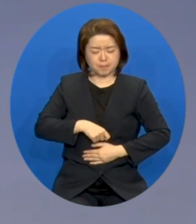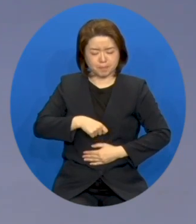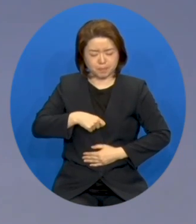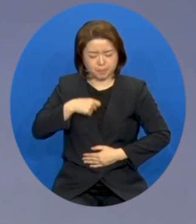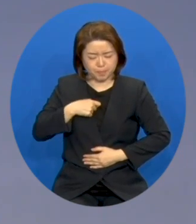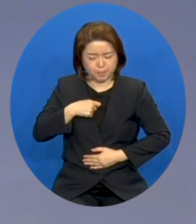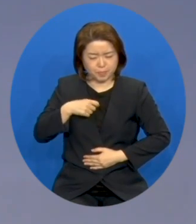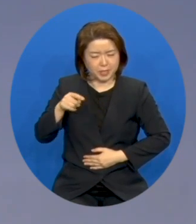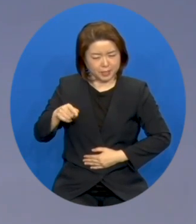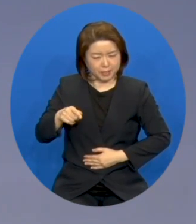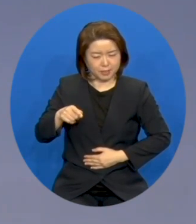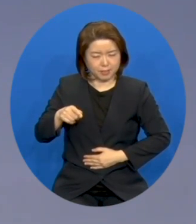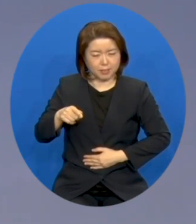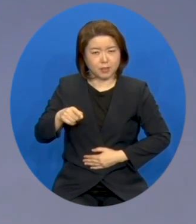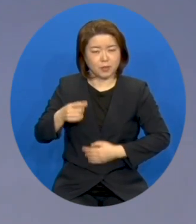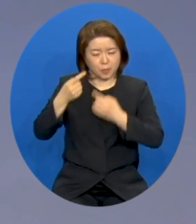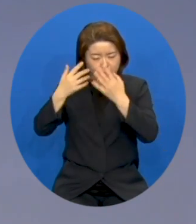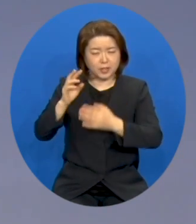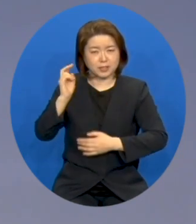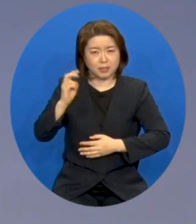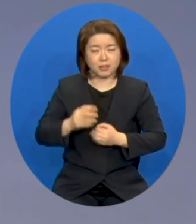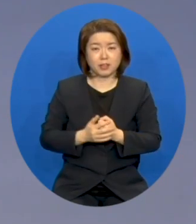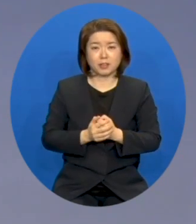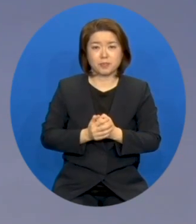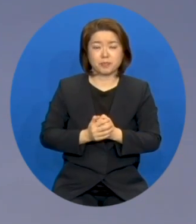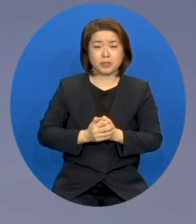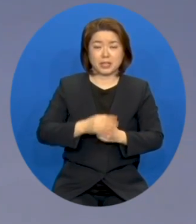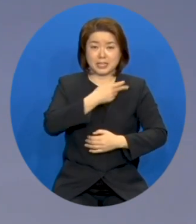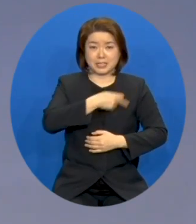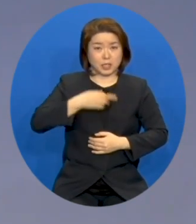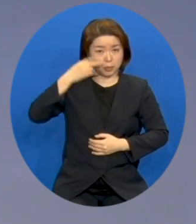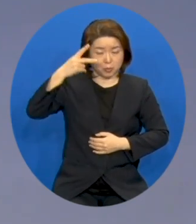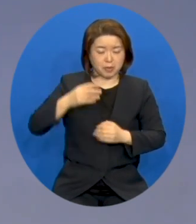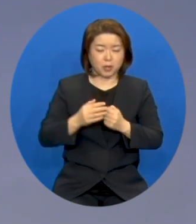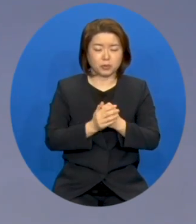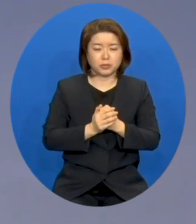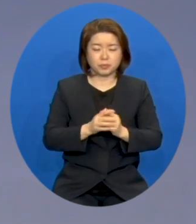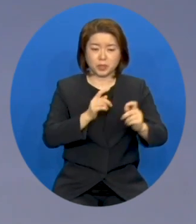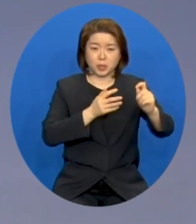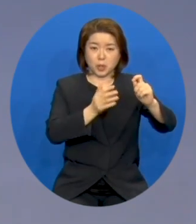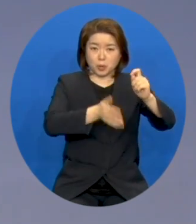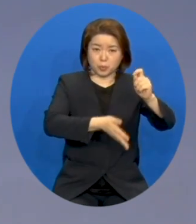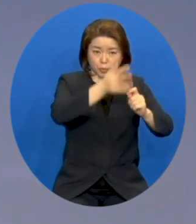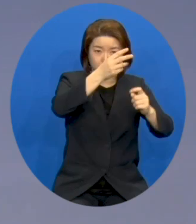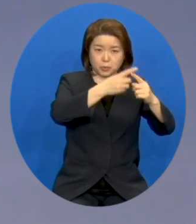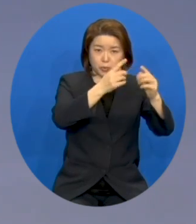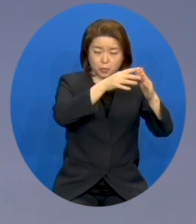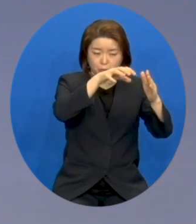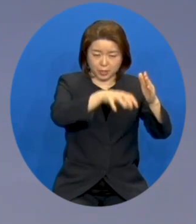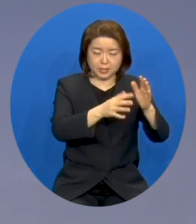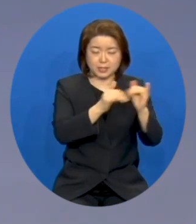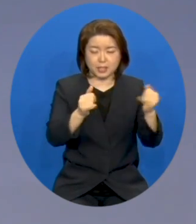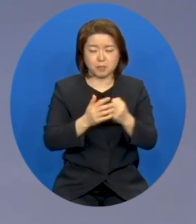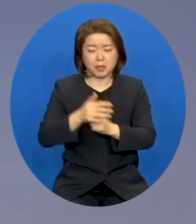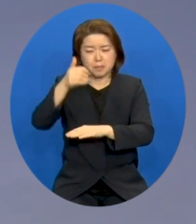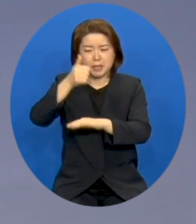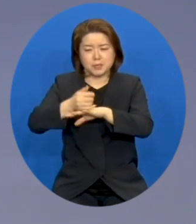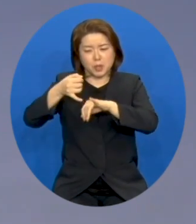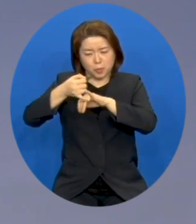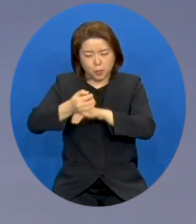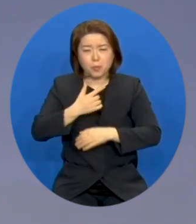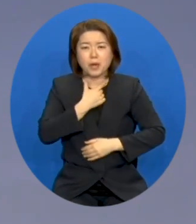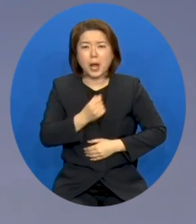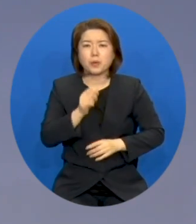없지요. 사도 바울은 고린도 교회 교인들에게 고린도서를 쓰면서 마지막으로 꼭 하고 싶은